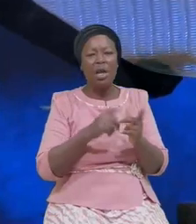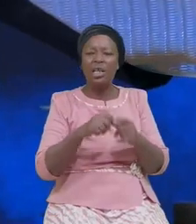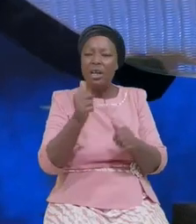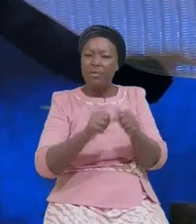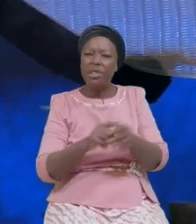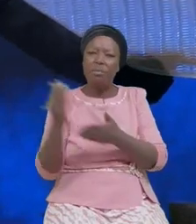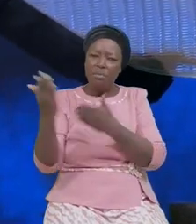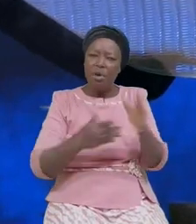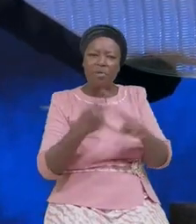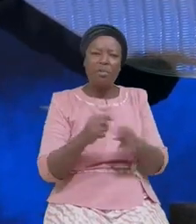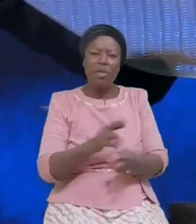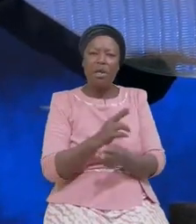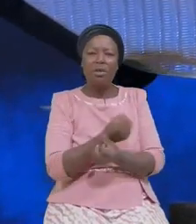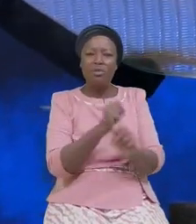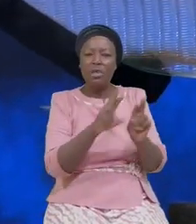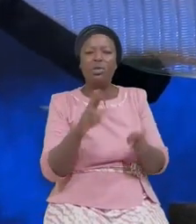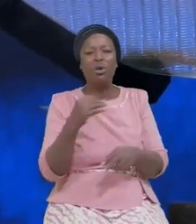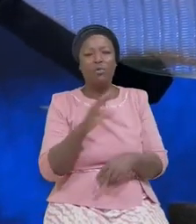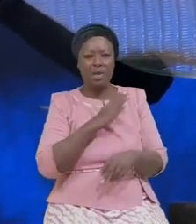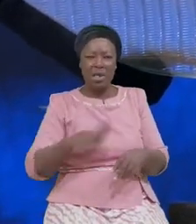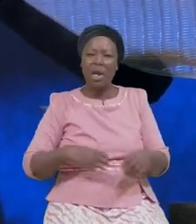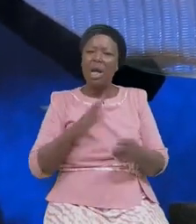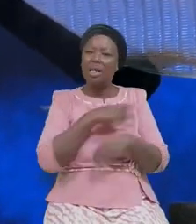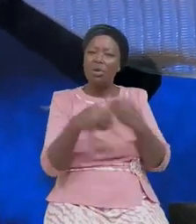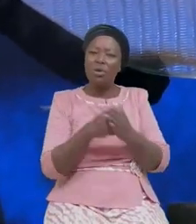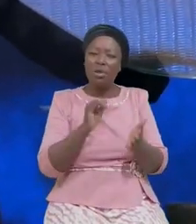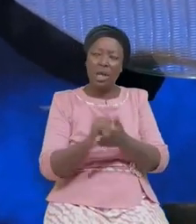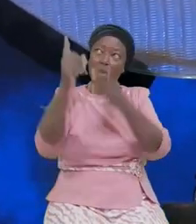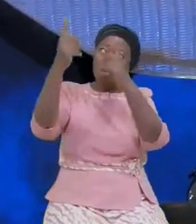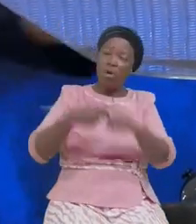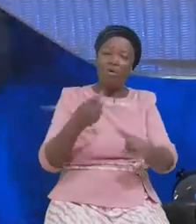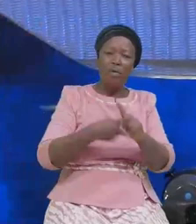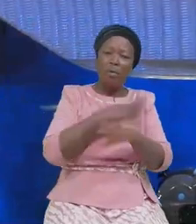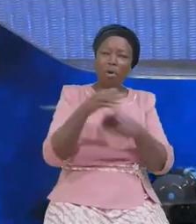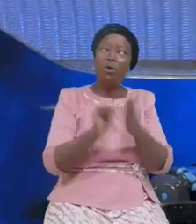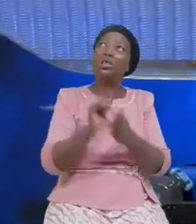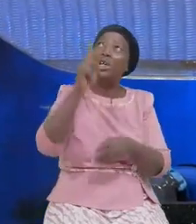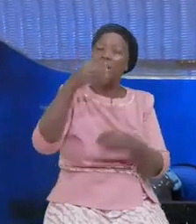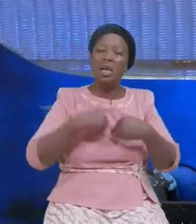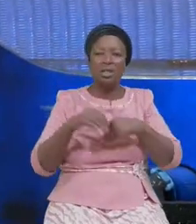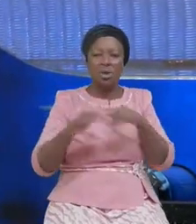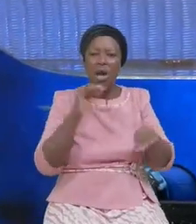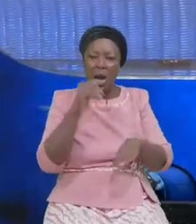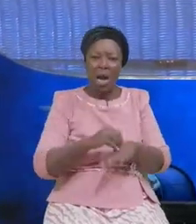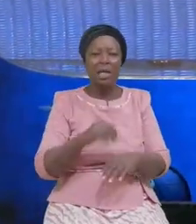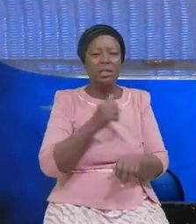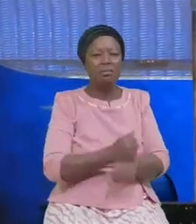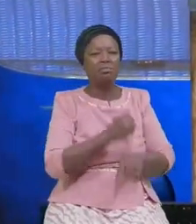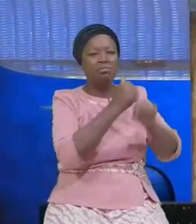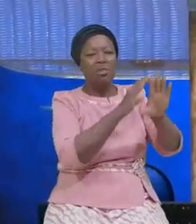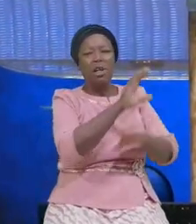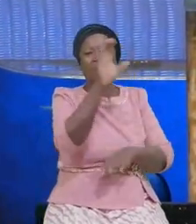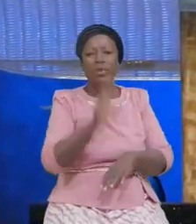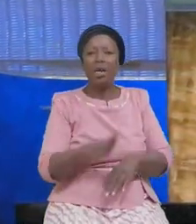de Christ. Il est venu de tout ce pour lequel il a payé le prix. Tout ce qu'il a fait au calvaire. Il dit au